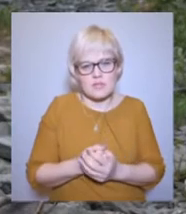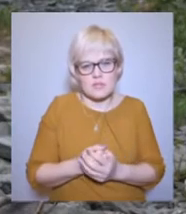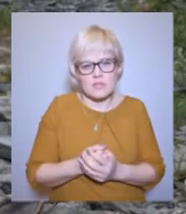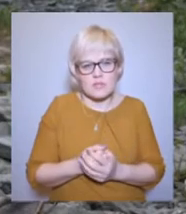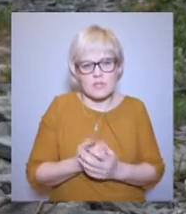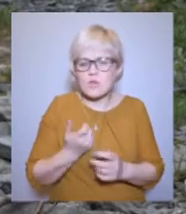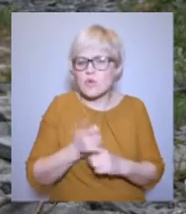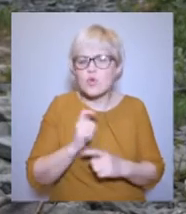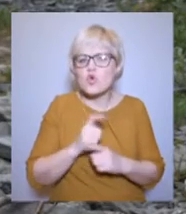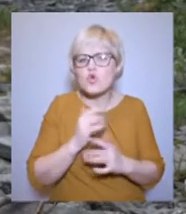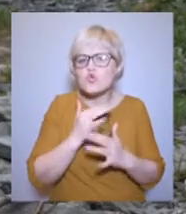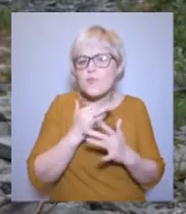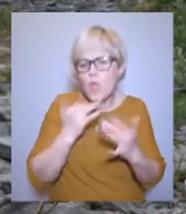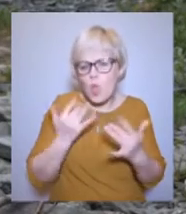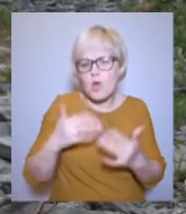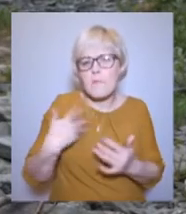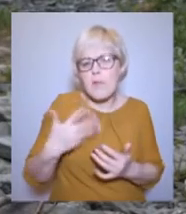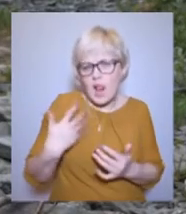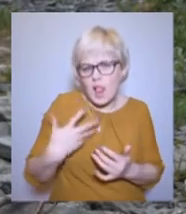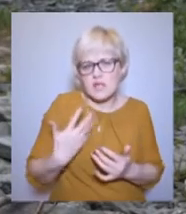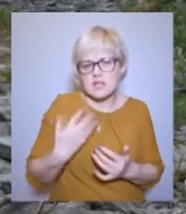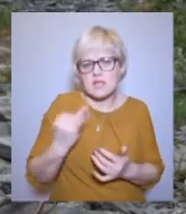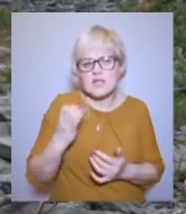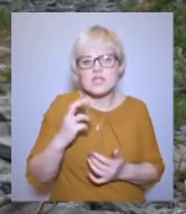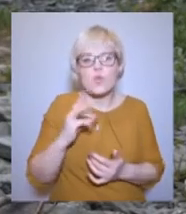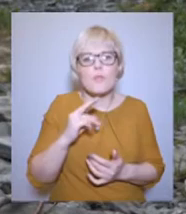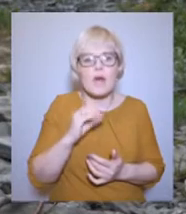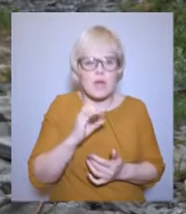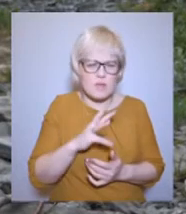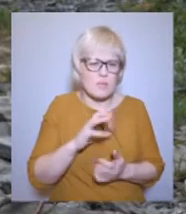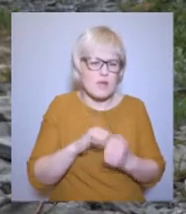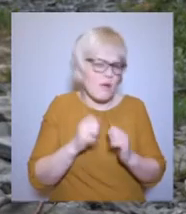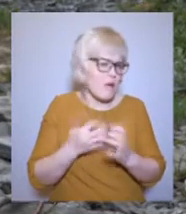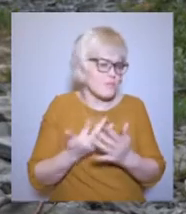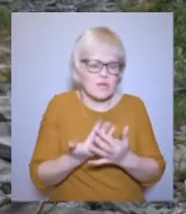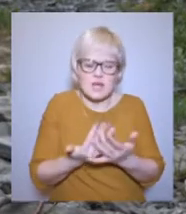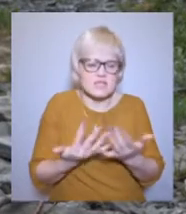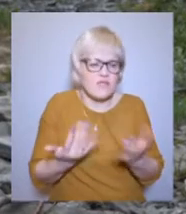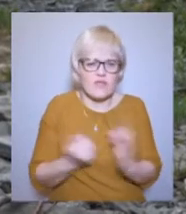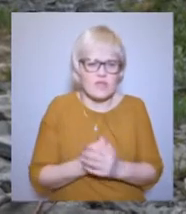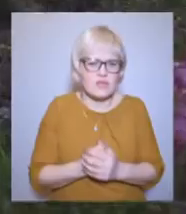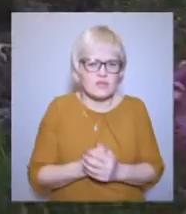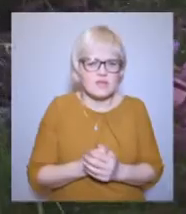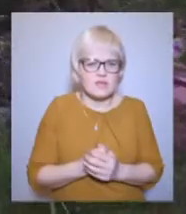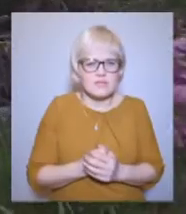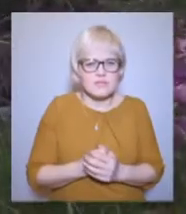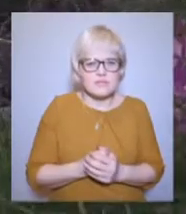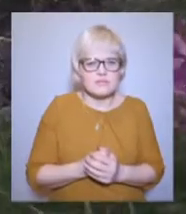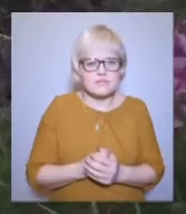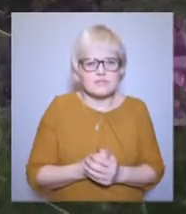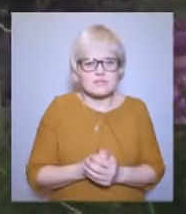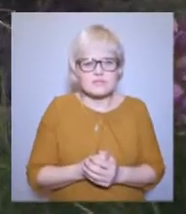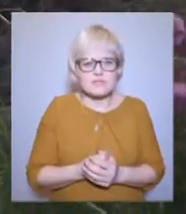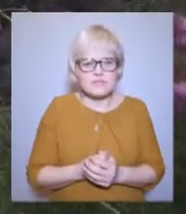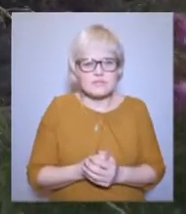Алмазы найдены, кимберлиты на Хартовской площади. То есть